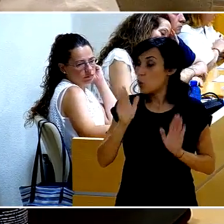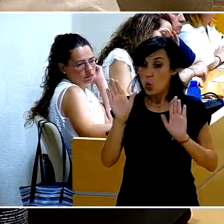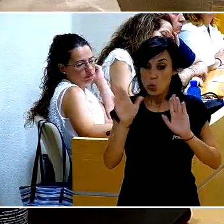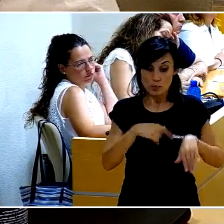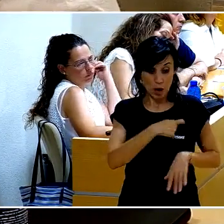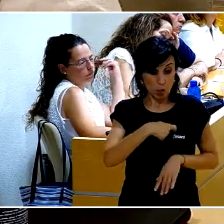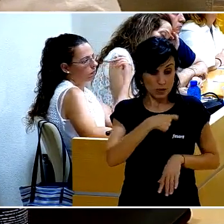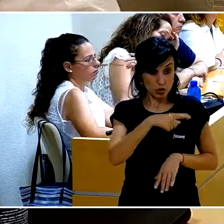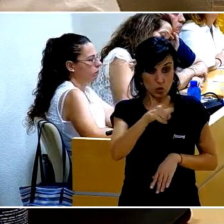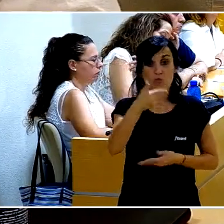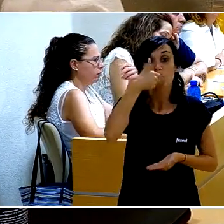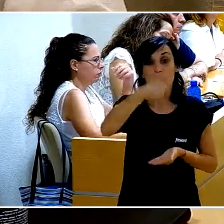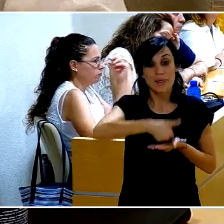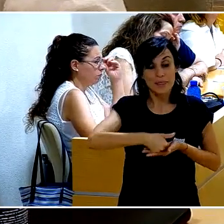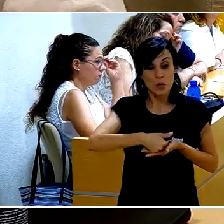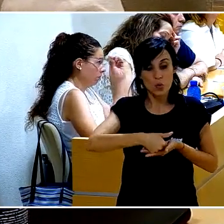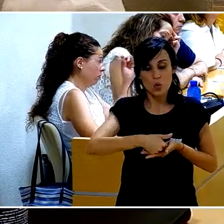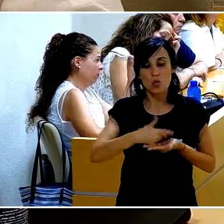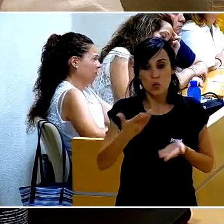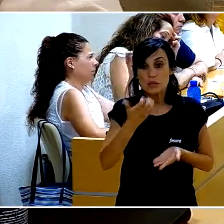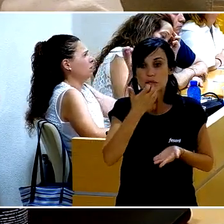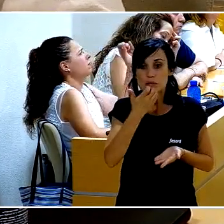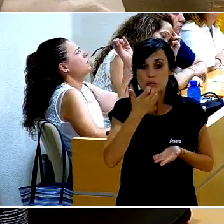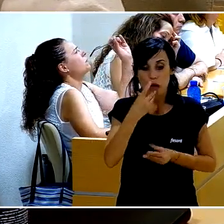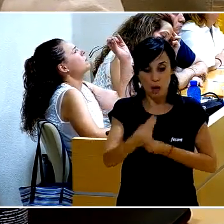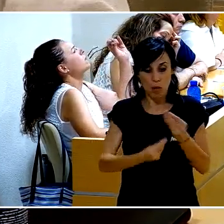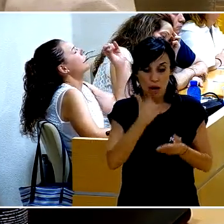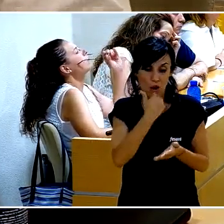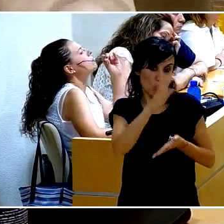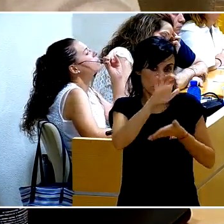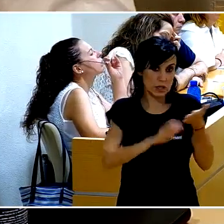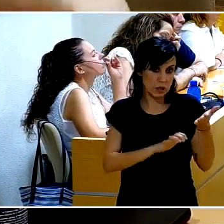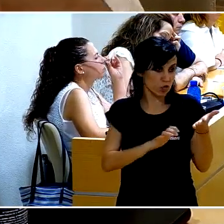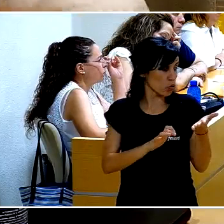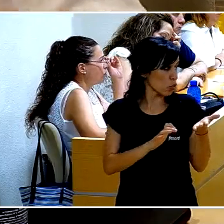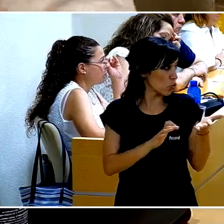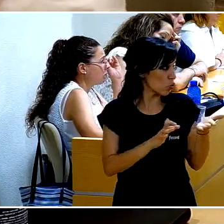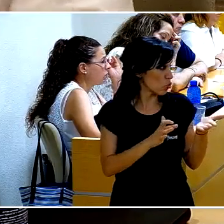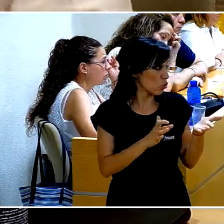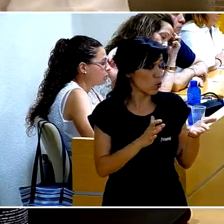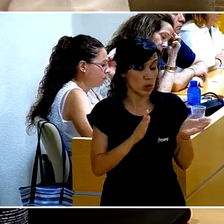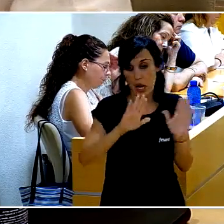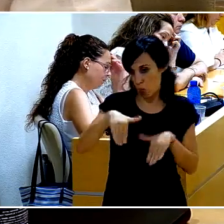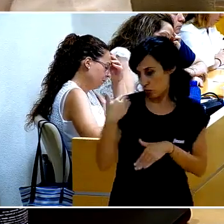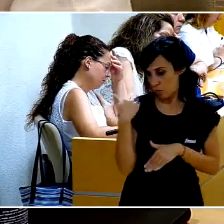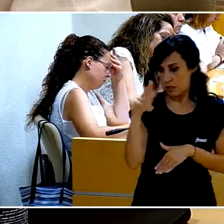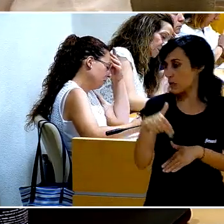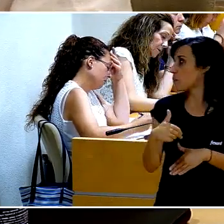comissió vostè em va demanar si havíem fet un escrit, bueno, en la última, i en esta última, si